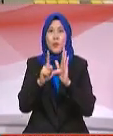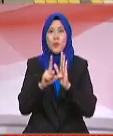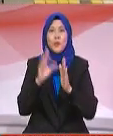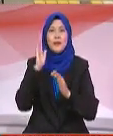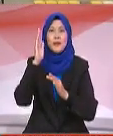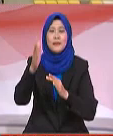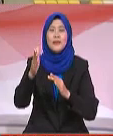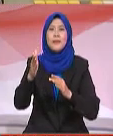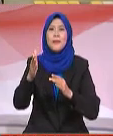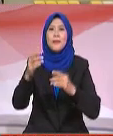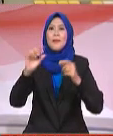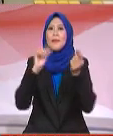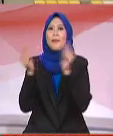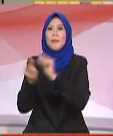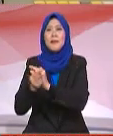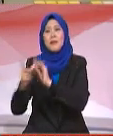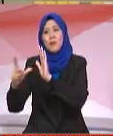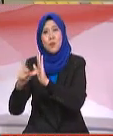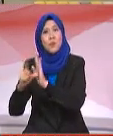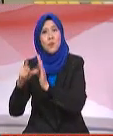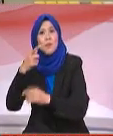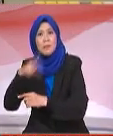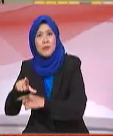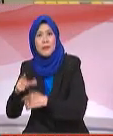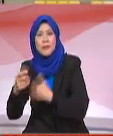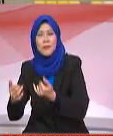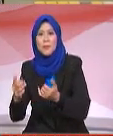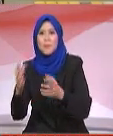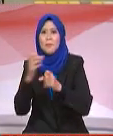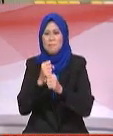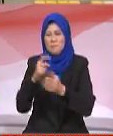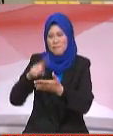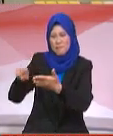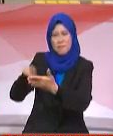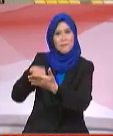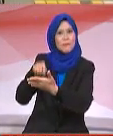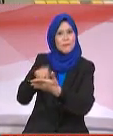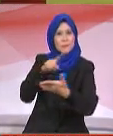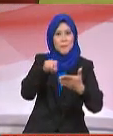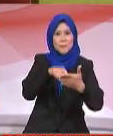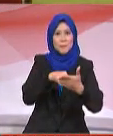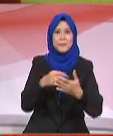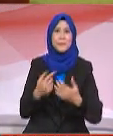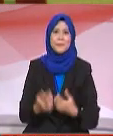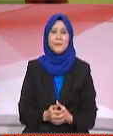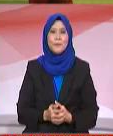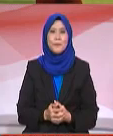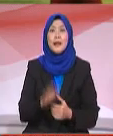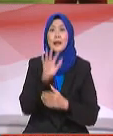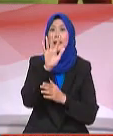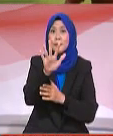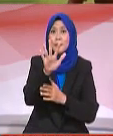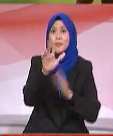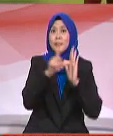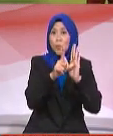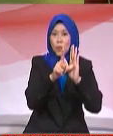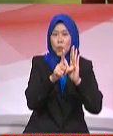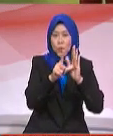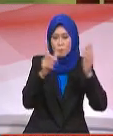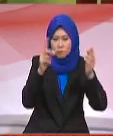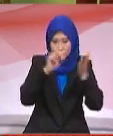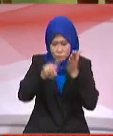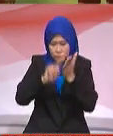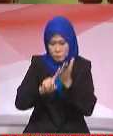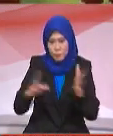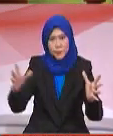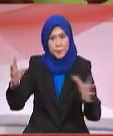diadakan bagi menggantikan logo sedia ada susulan mendapat kritikan pelbagai pihak. 5 logo telah disenarai pendek